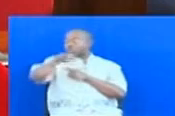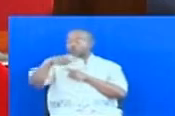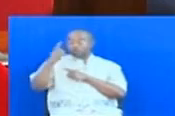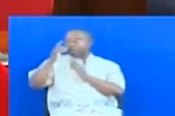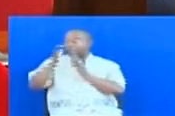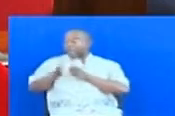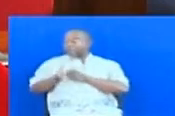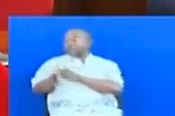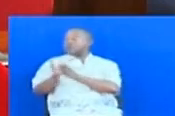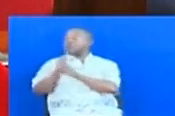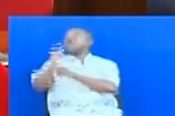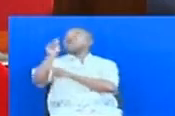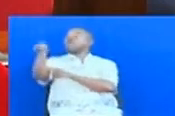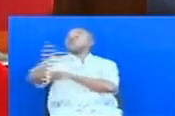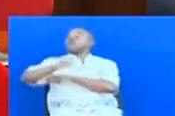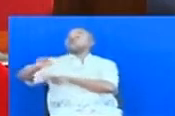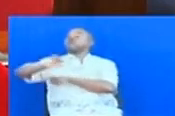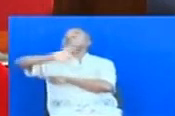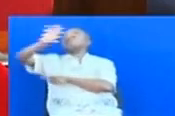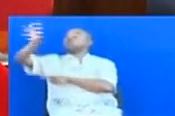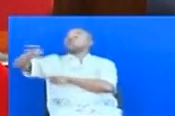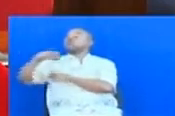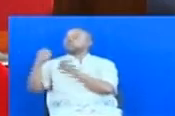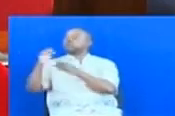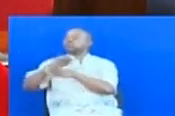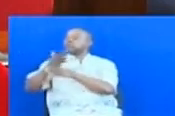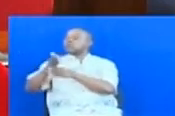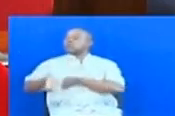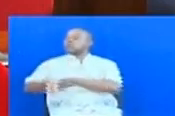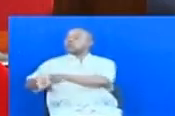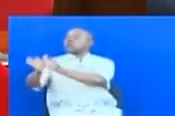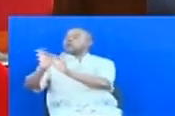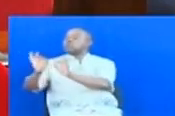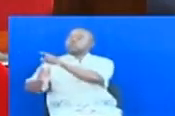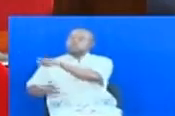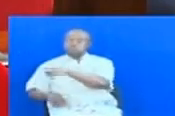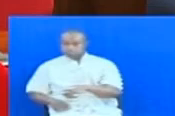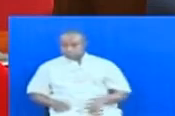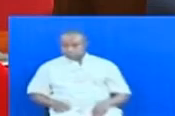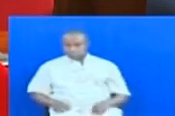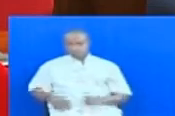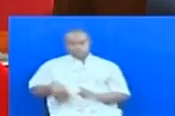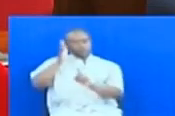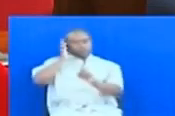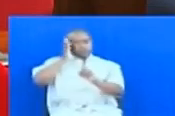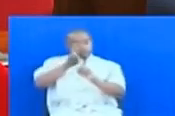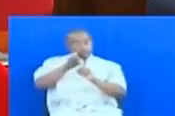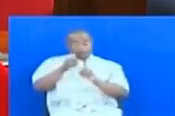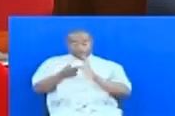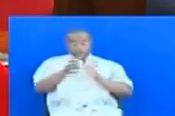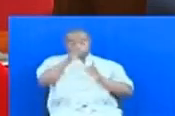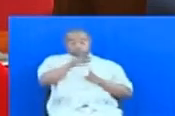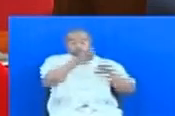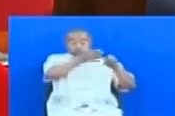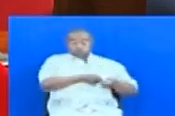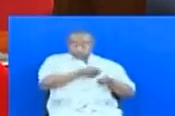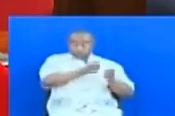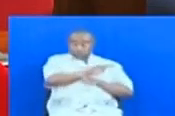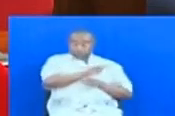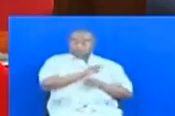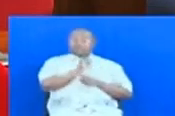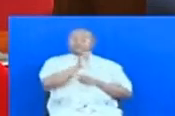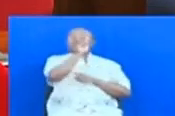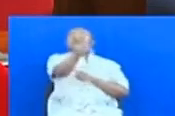za kwenda mashambani zote inatengenezwa. Lengo ni kwamba huyu mkulima akilima mazao yake basi kuwe na